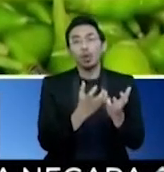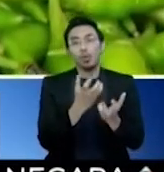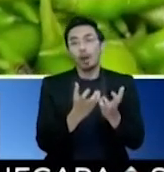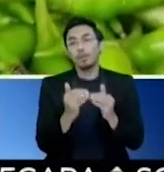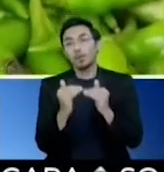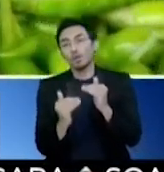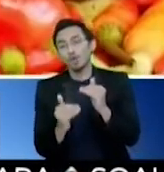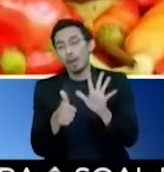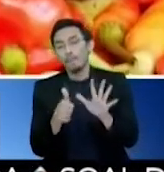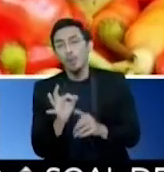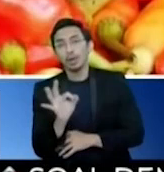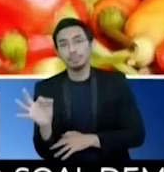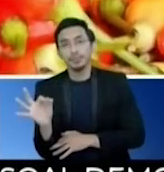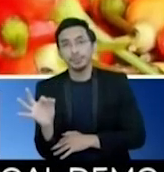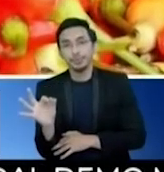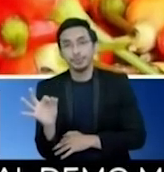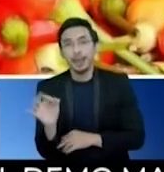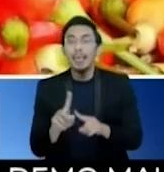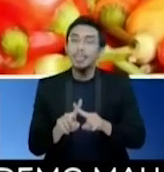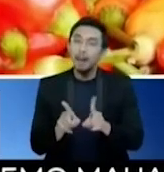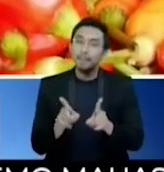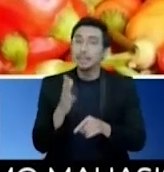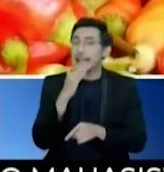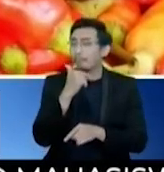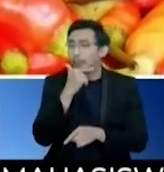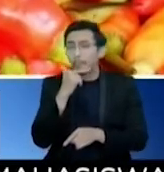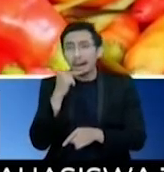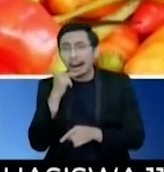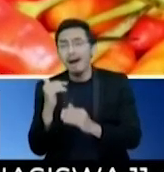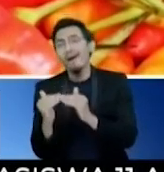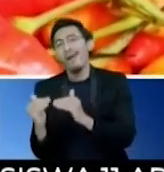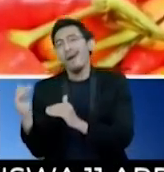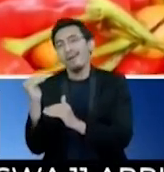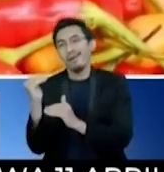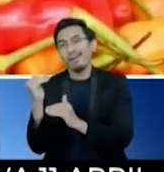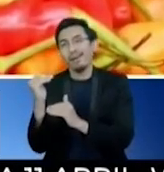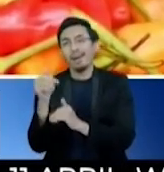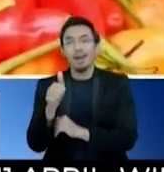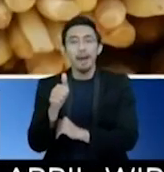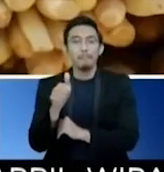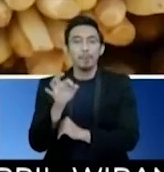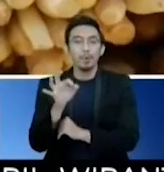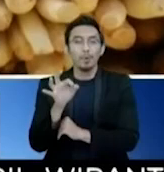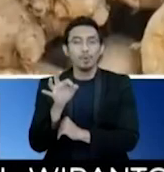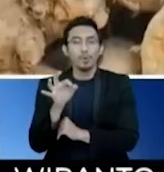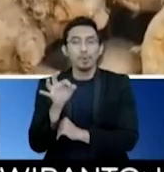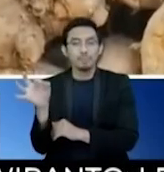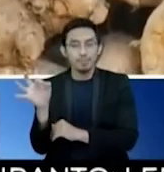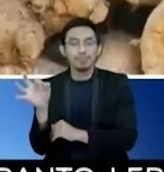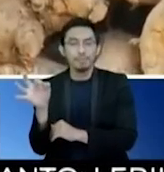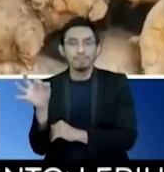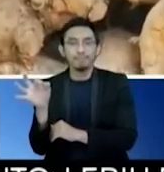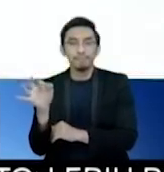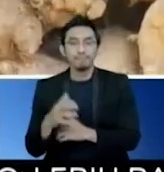meskipun harga cabai merah cukup signifikan naik di angka Rp60.000 per kilogramnya. Sementara untuk